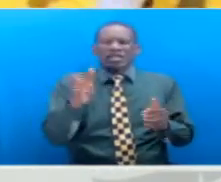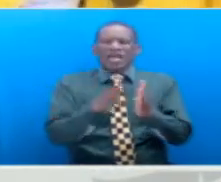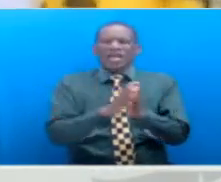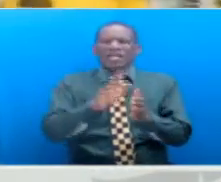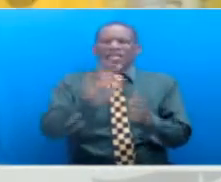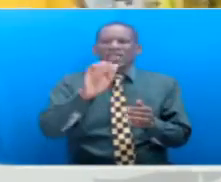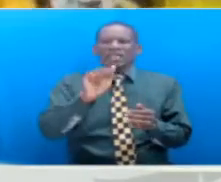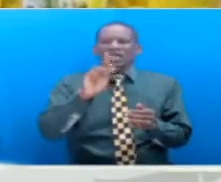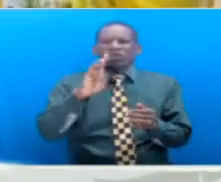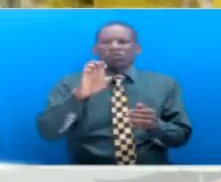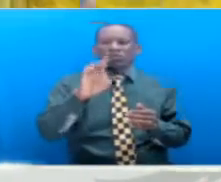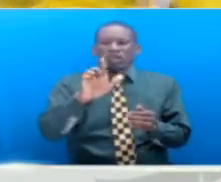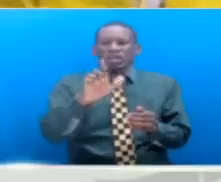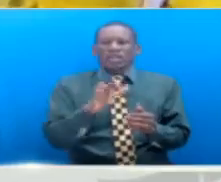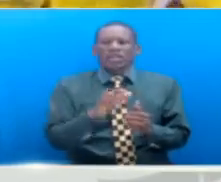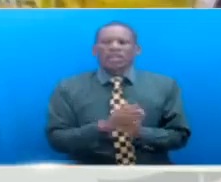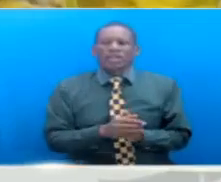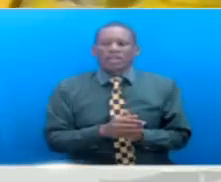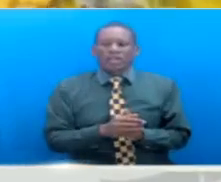Takwel.